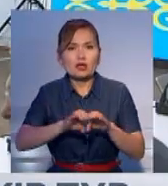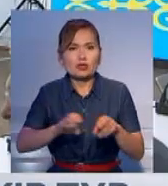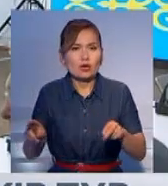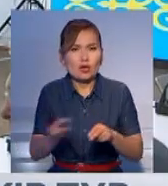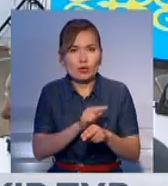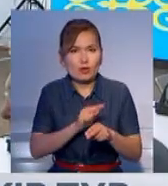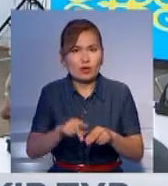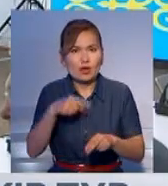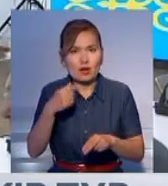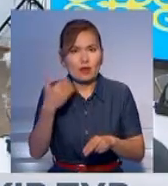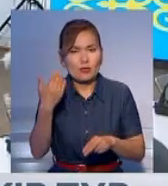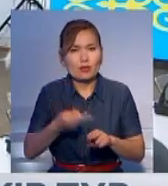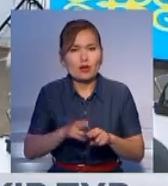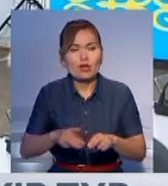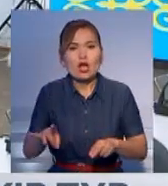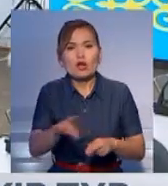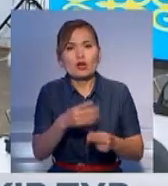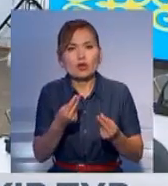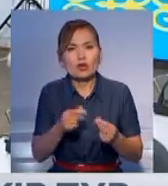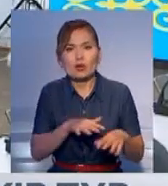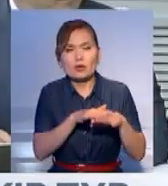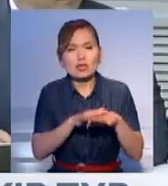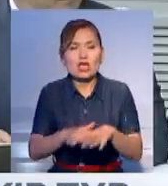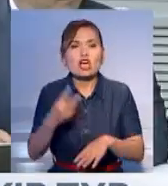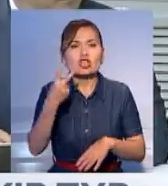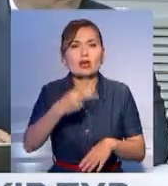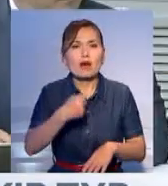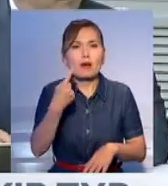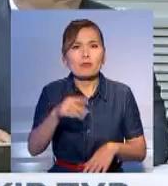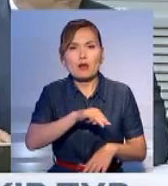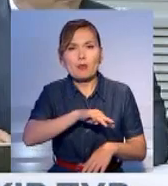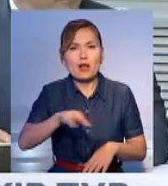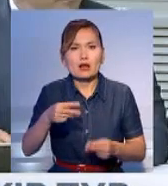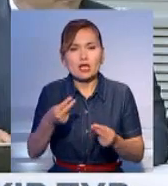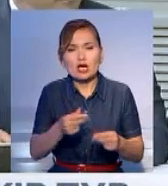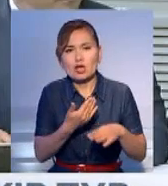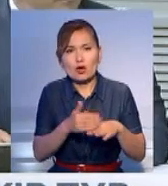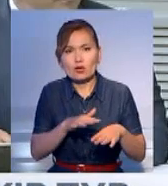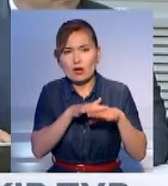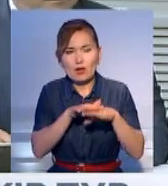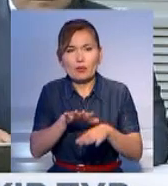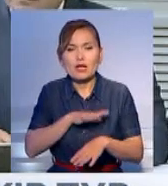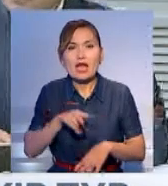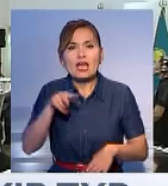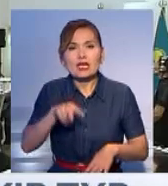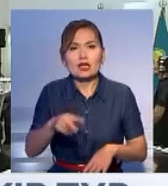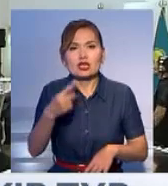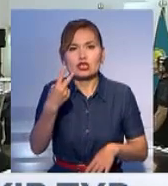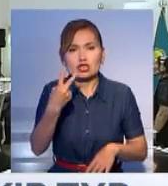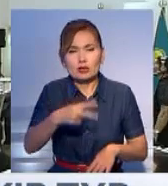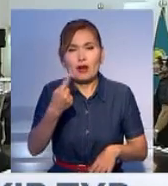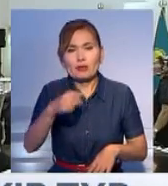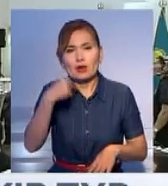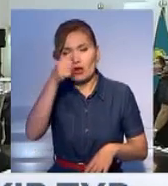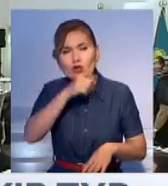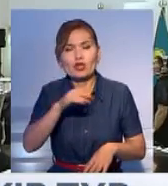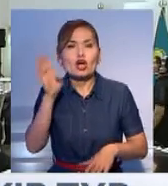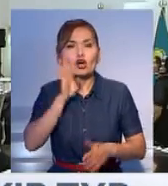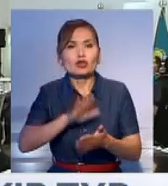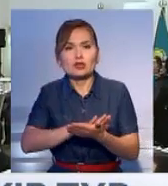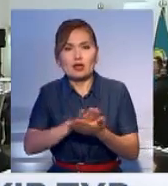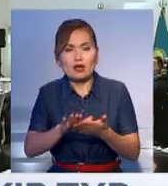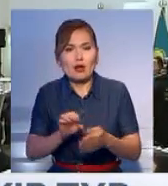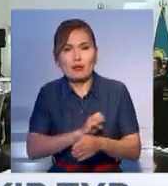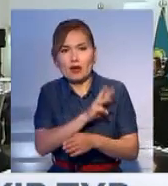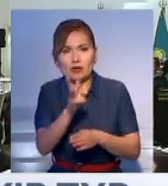тартылып жатқанын айтты. Ол үшін республикалық бюджеттен 21 миллиард теңге бөлінген. Болат Бақауов 2021 жылға дейін суға қол жеткізе